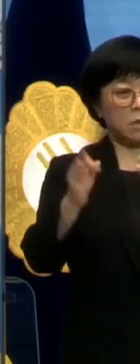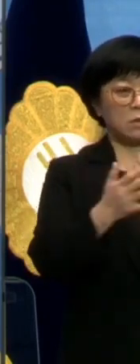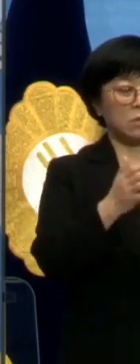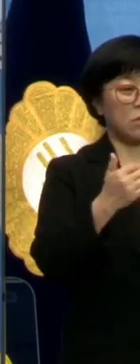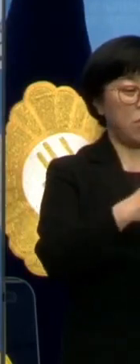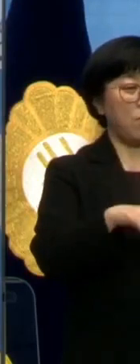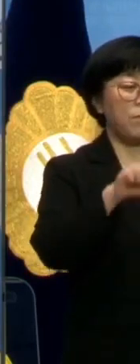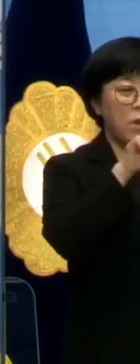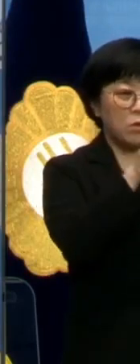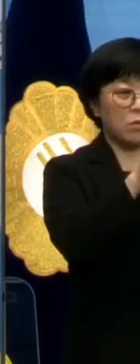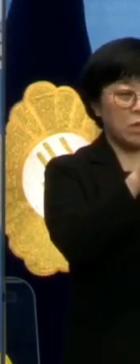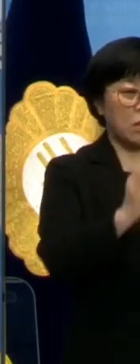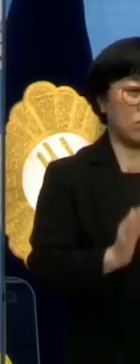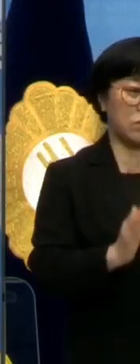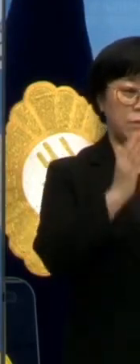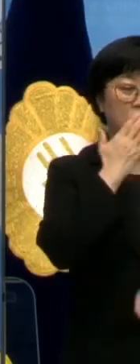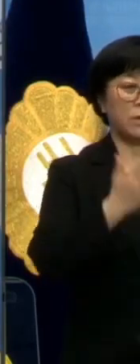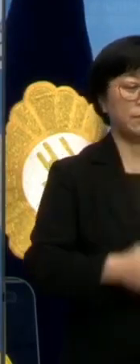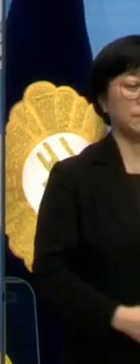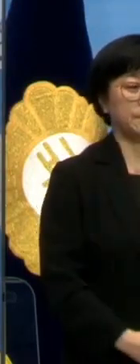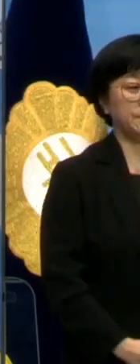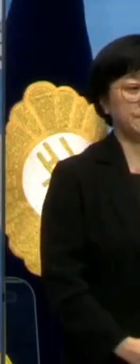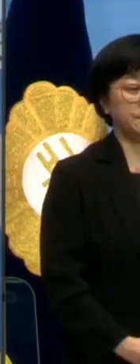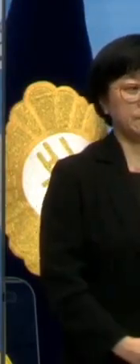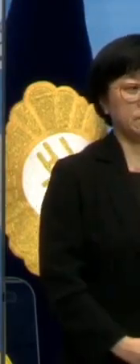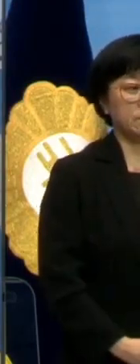OECD 평균에 도달할 것으로 봅니다.